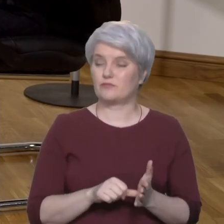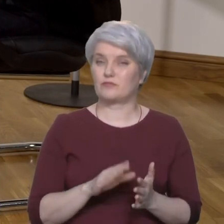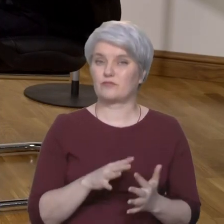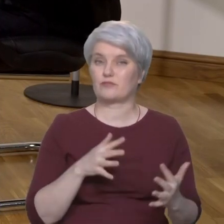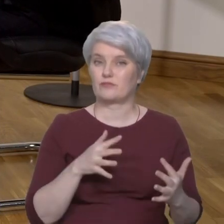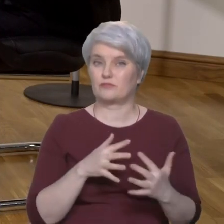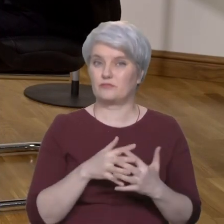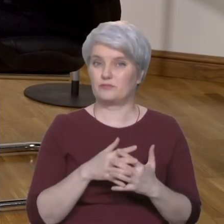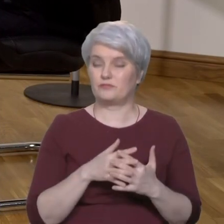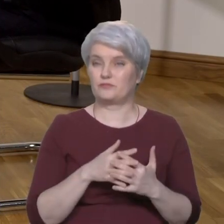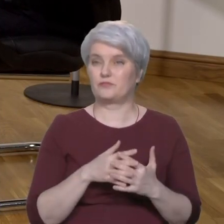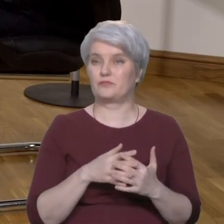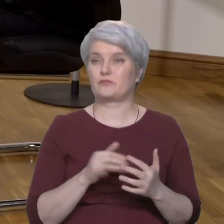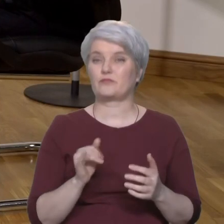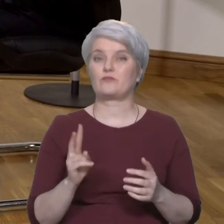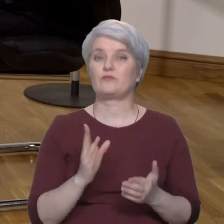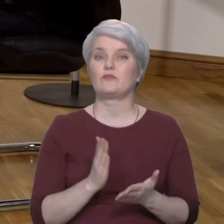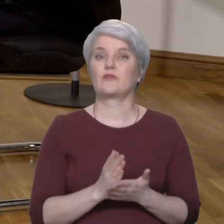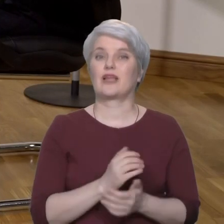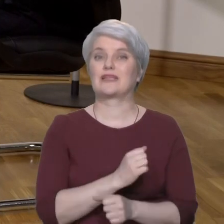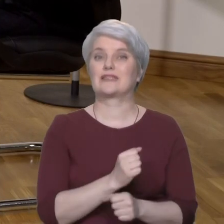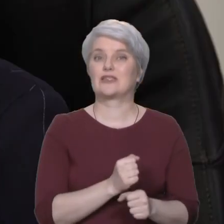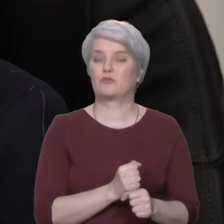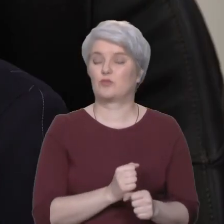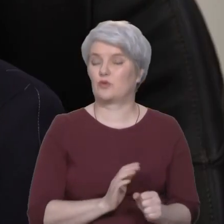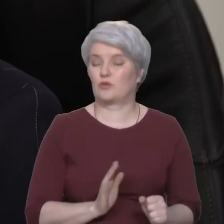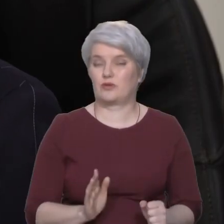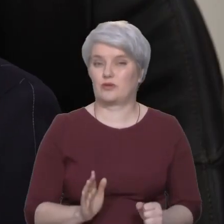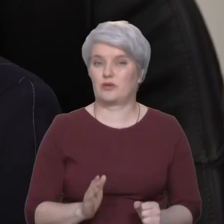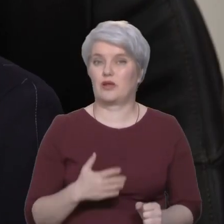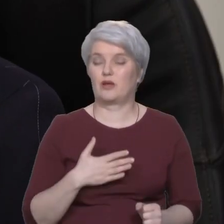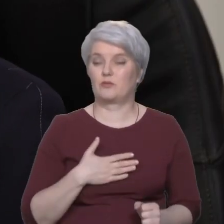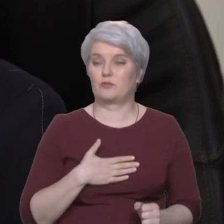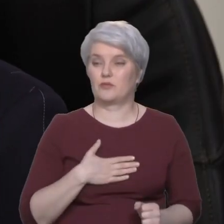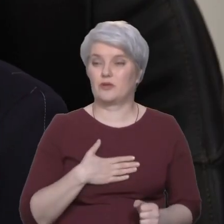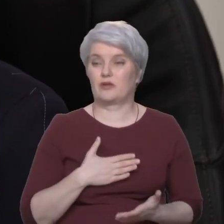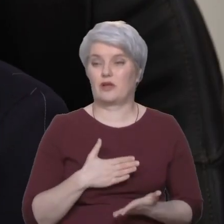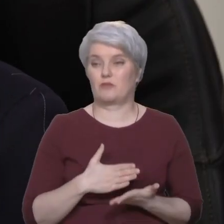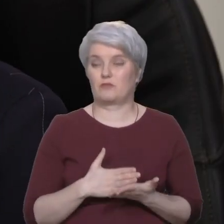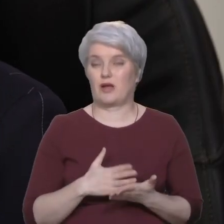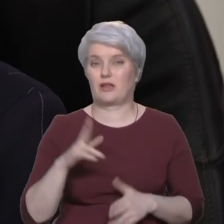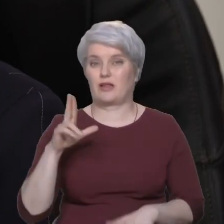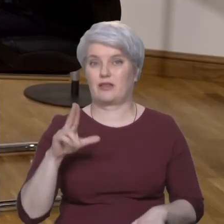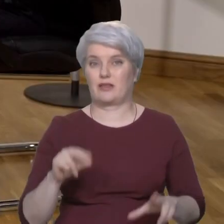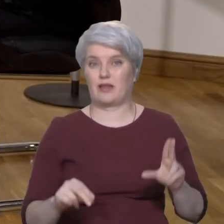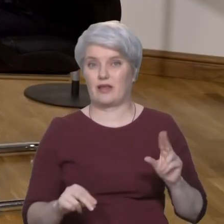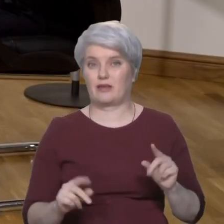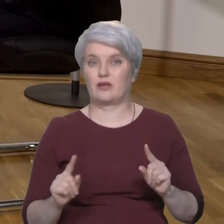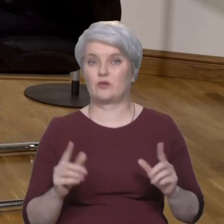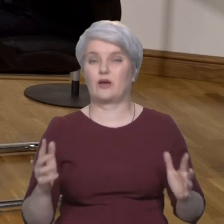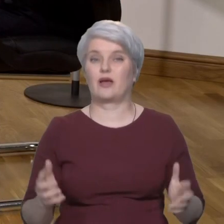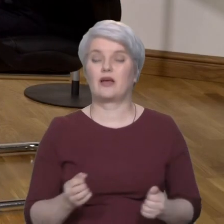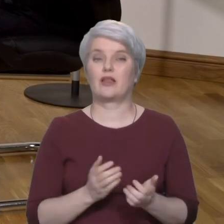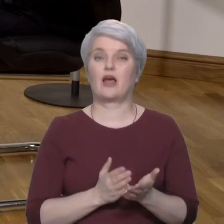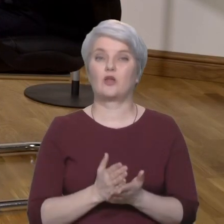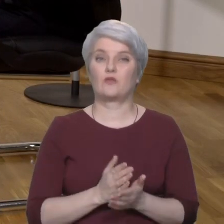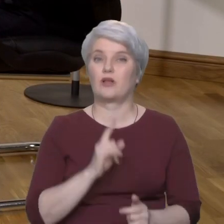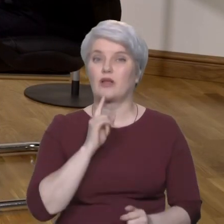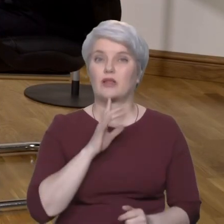беруть участь в бойових діях, в кого є зброя і так далі. І ми мали надію про те, що рятувальники не будуть